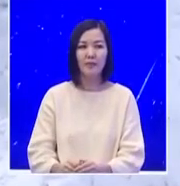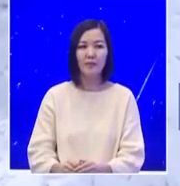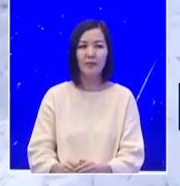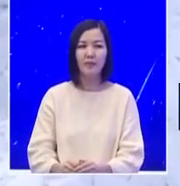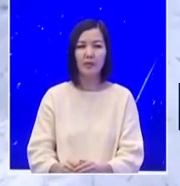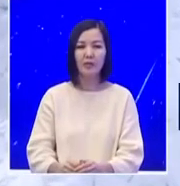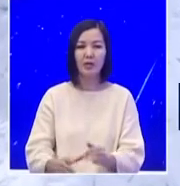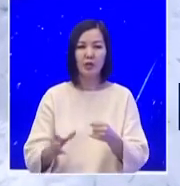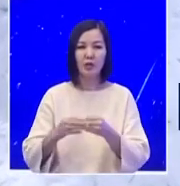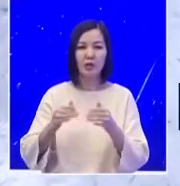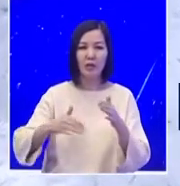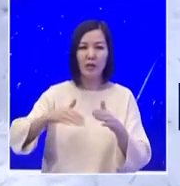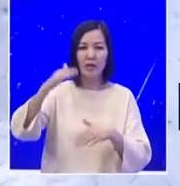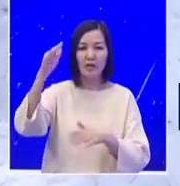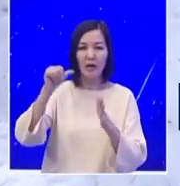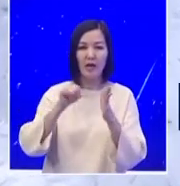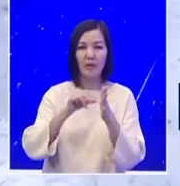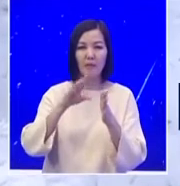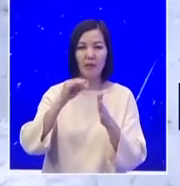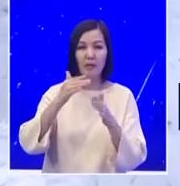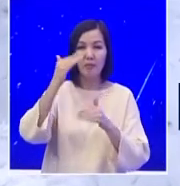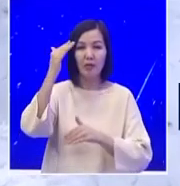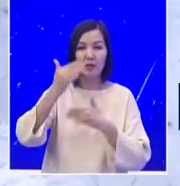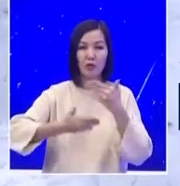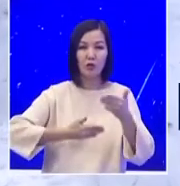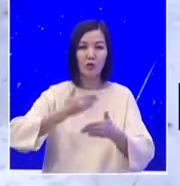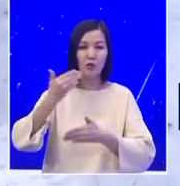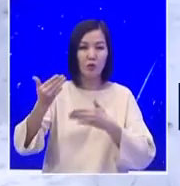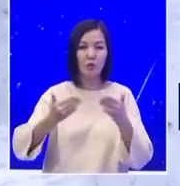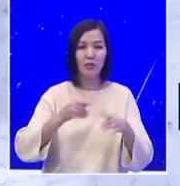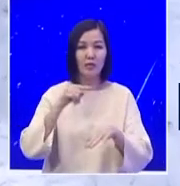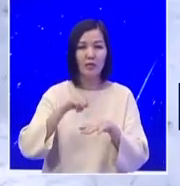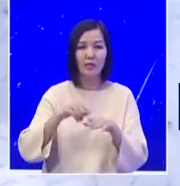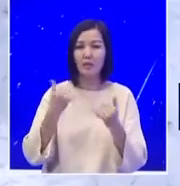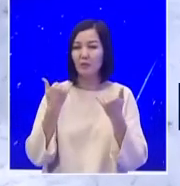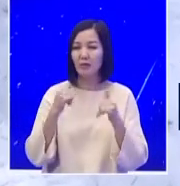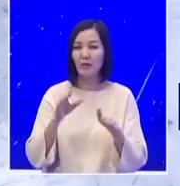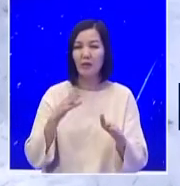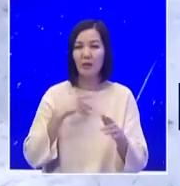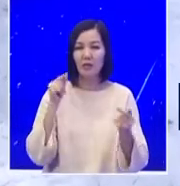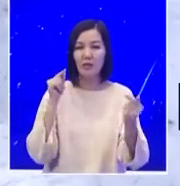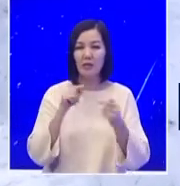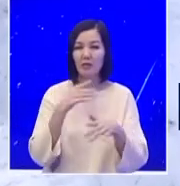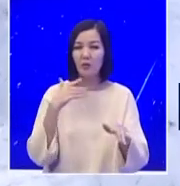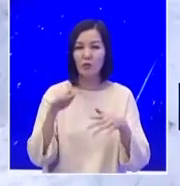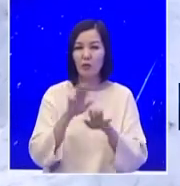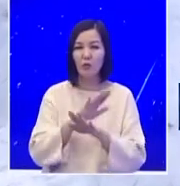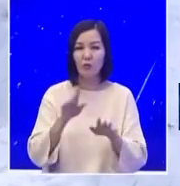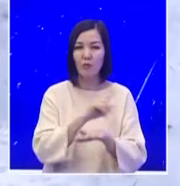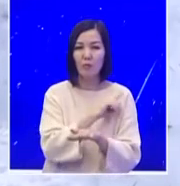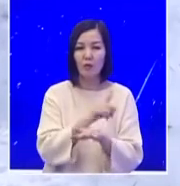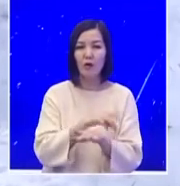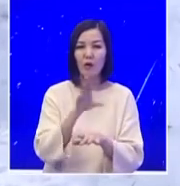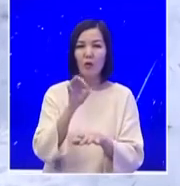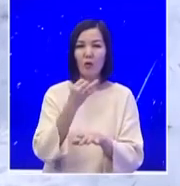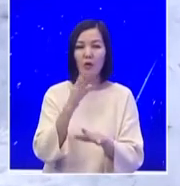6 метр биіктікке арқаммен жүріп өттік. Бұл адреналин болды. Сезімімді сөзбен айтып жеткізе алмаймын. Қарсыластар да осал болмады. Ой